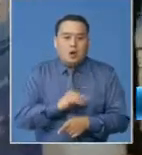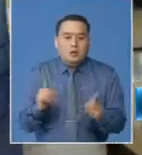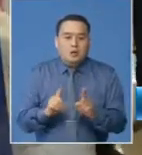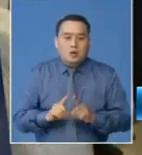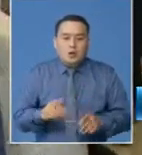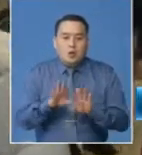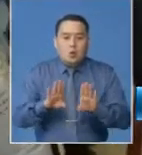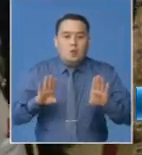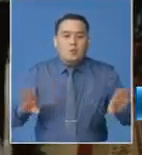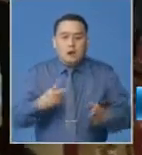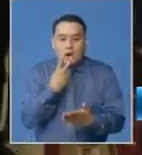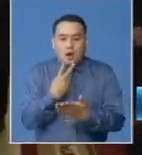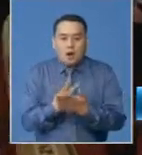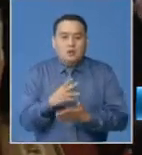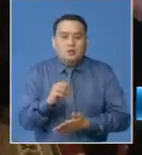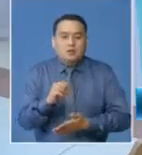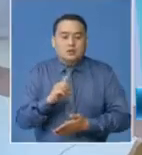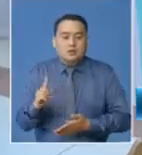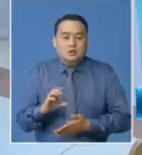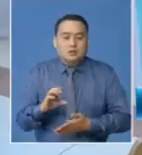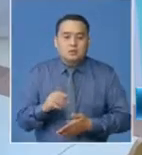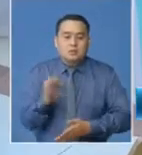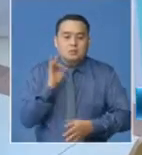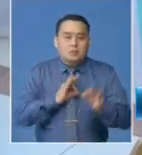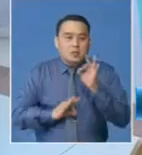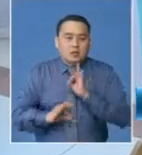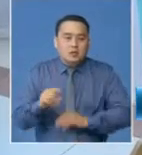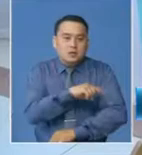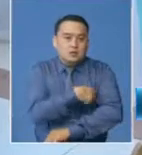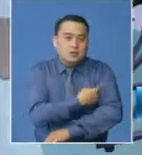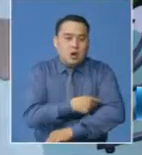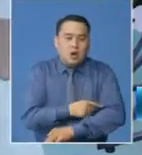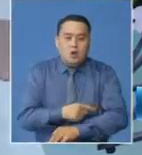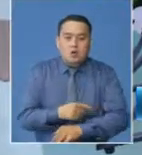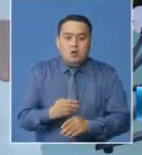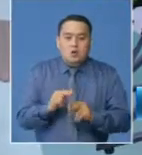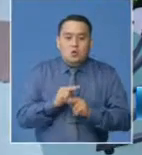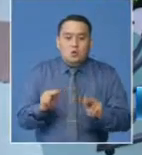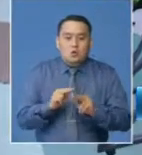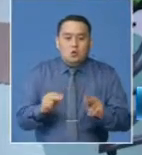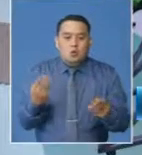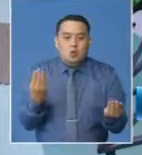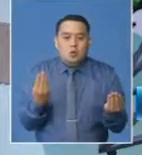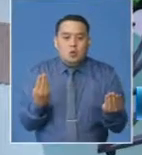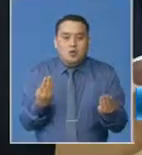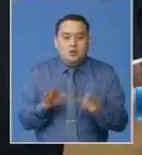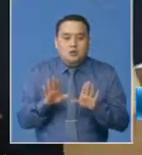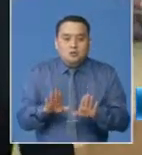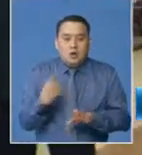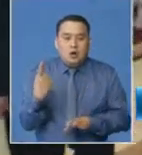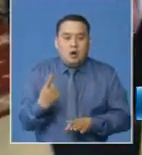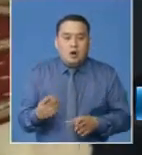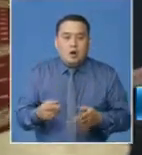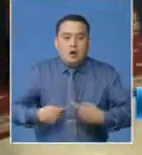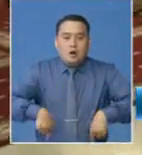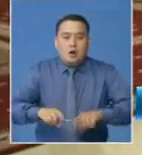ерекшеліктермен көрмеге қатысқандардың бірі синтез кезет медициналық холдингі. Республикадағы балалар мен үлкендерді бейімдеу құрылғыларын жасайтын жалғыз мекеме. Холдинг